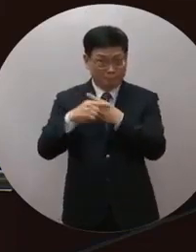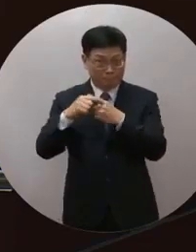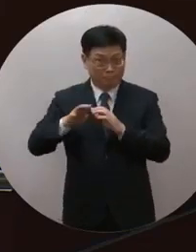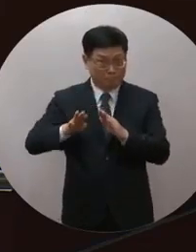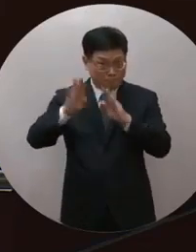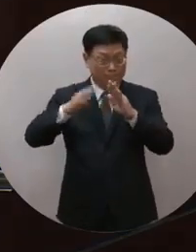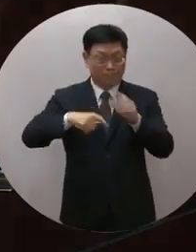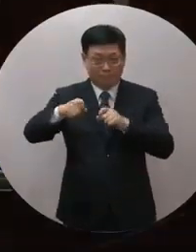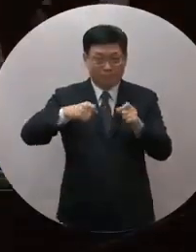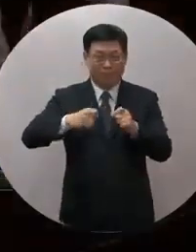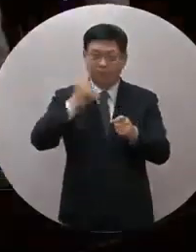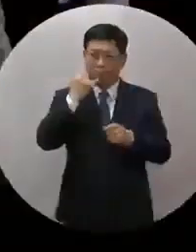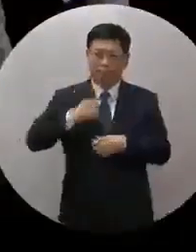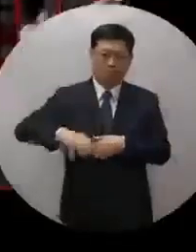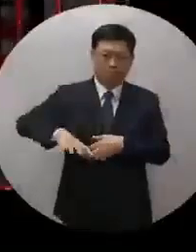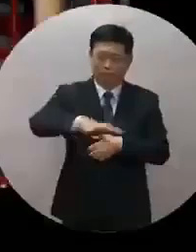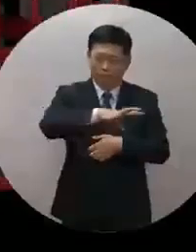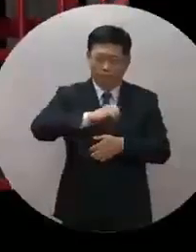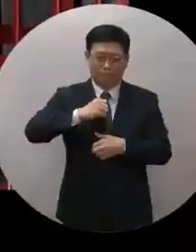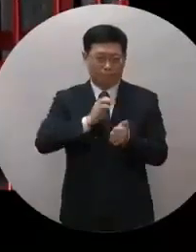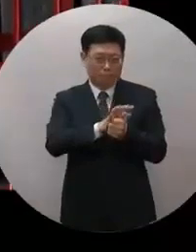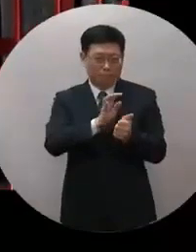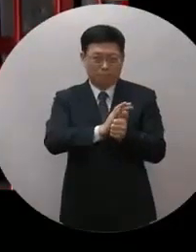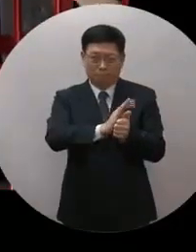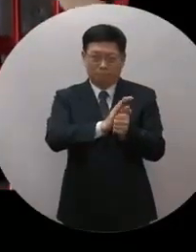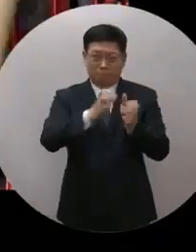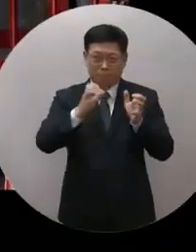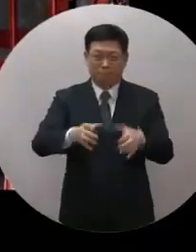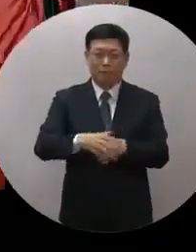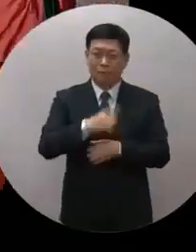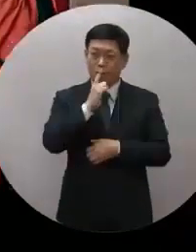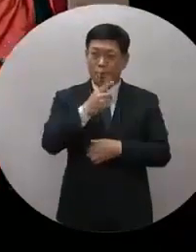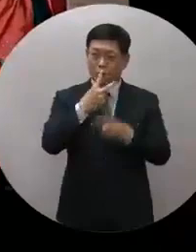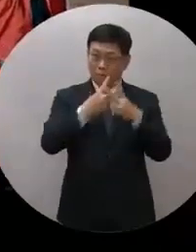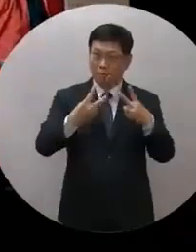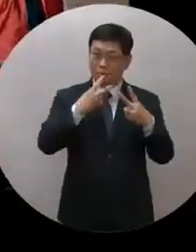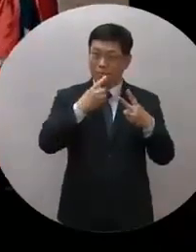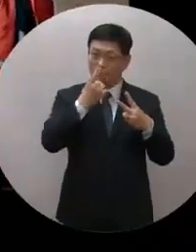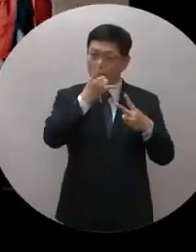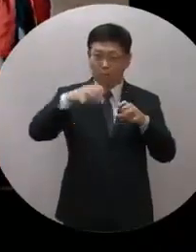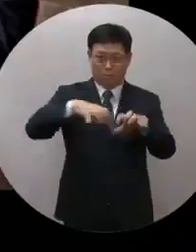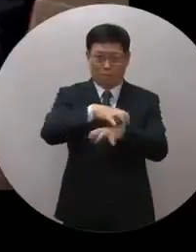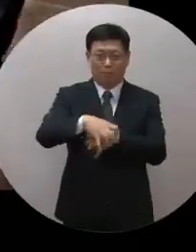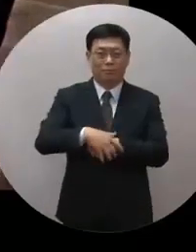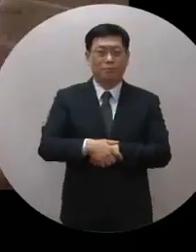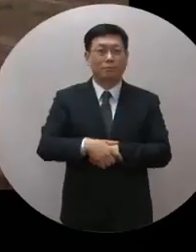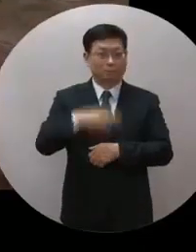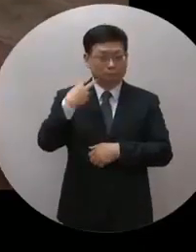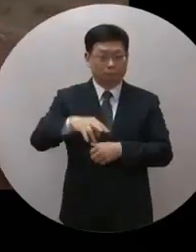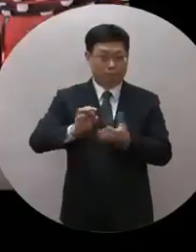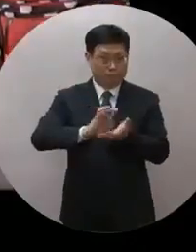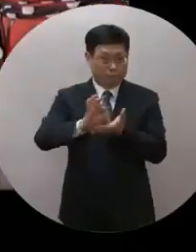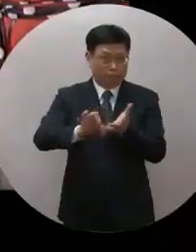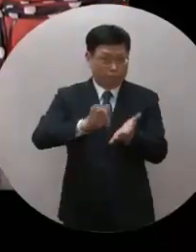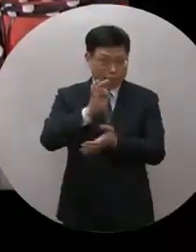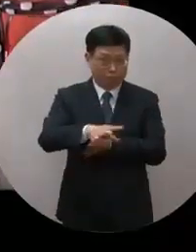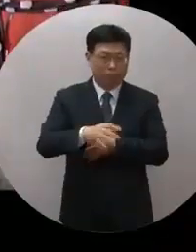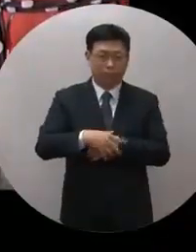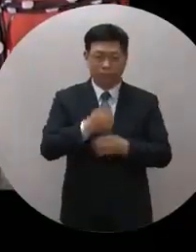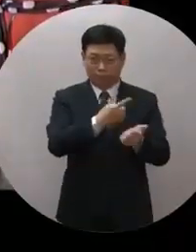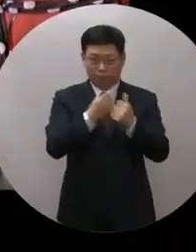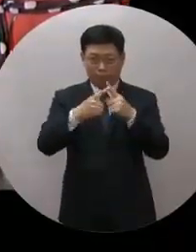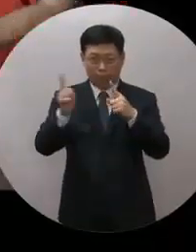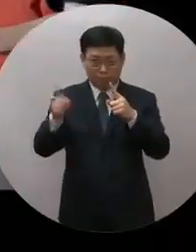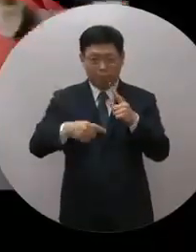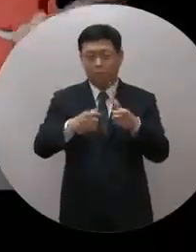计划，全方位的建制工合的环境，同时挹注经费，吸引